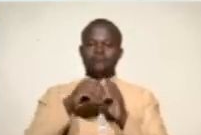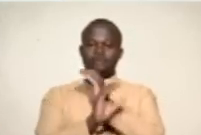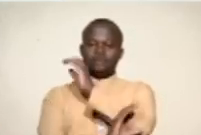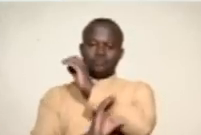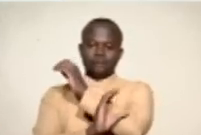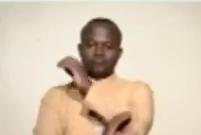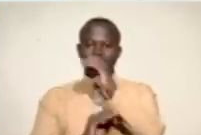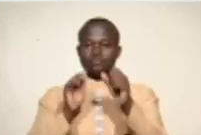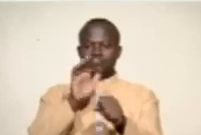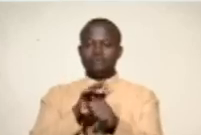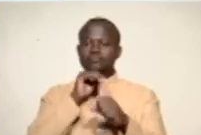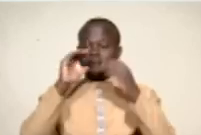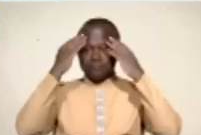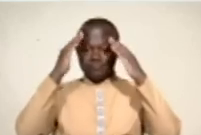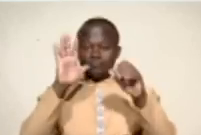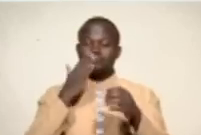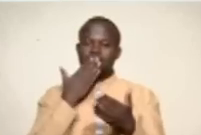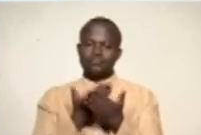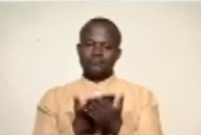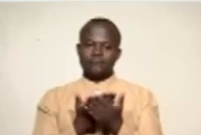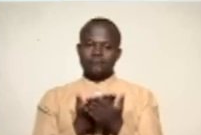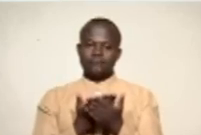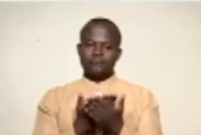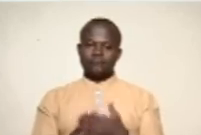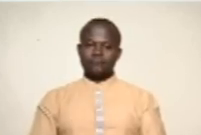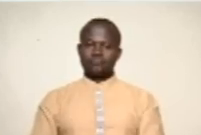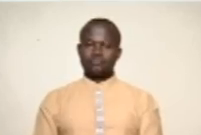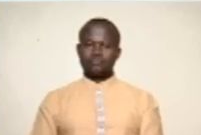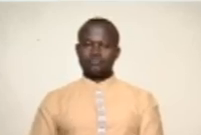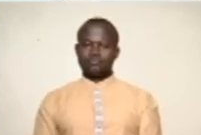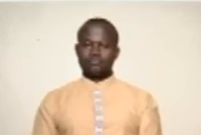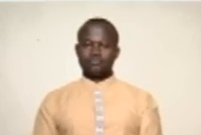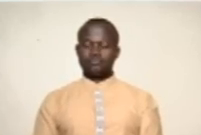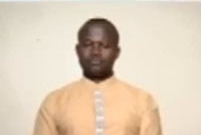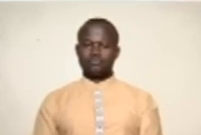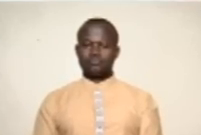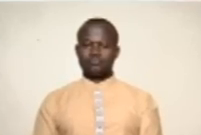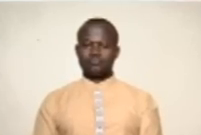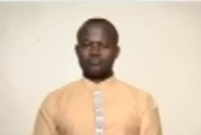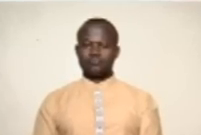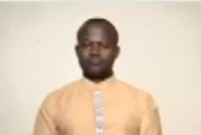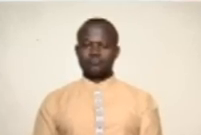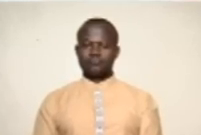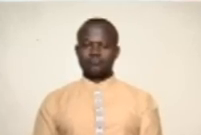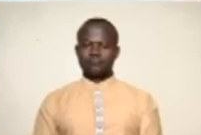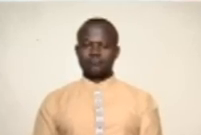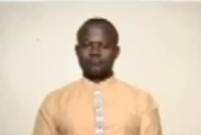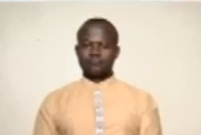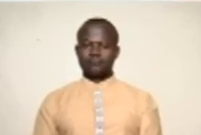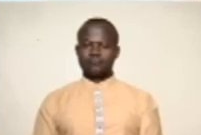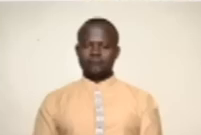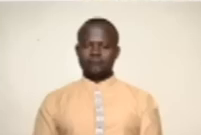gihugu benshi batazi neza. And strike out on their own in these less familiar